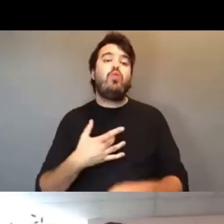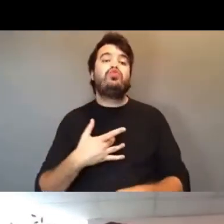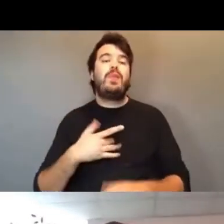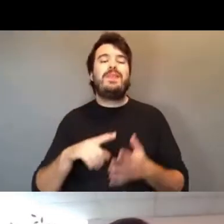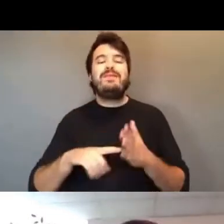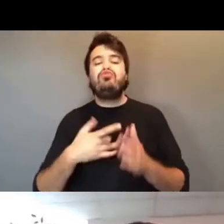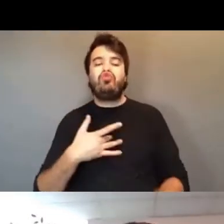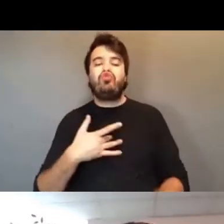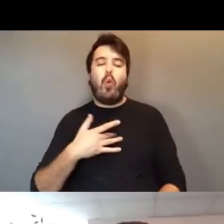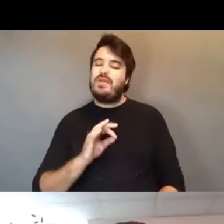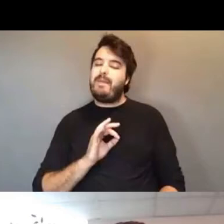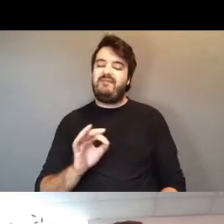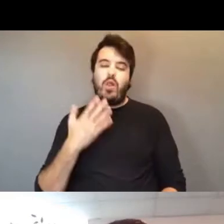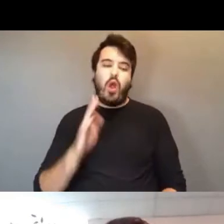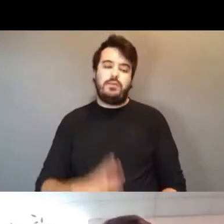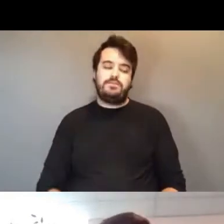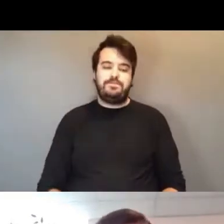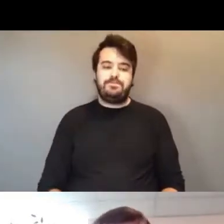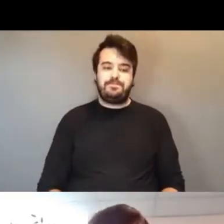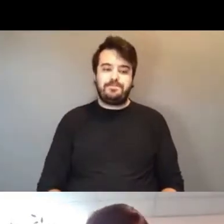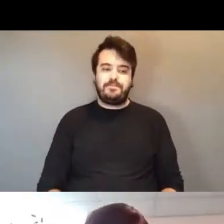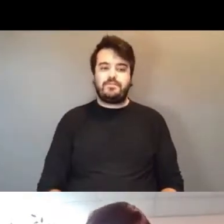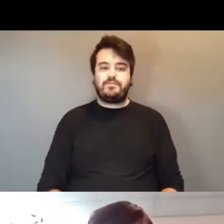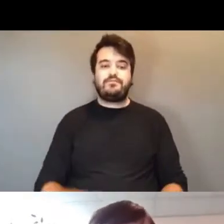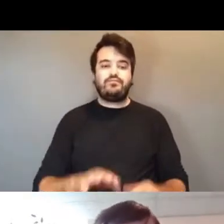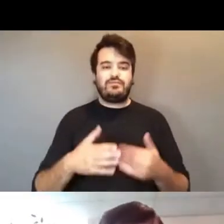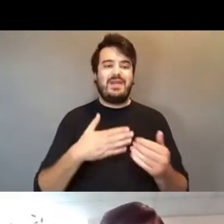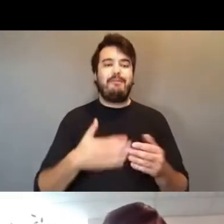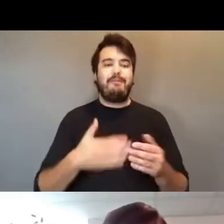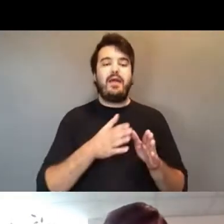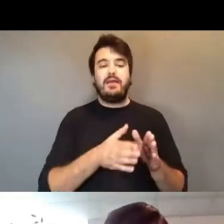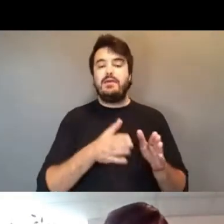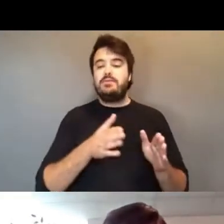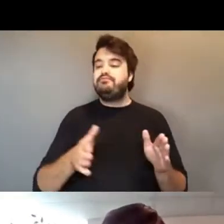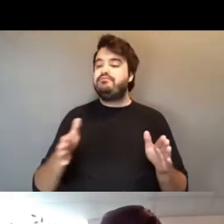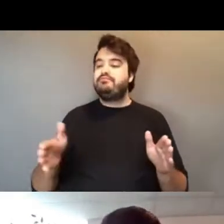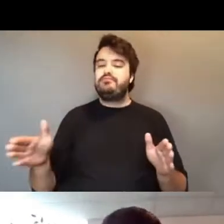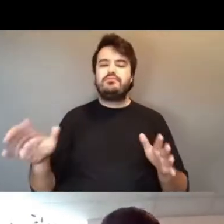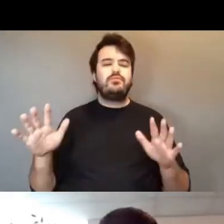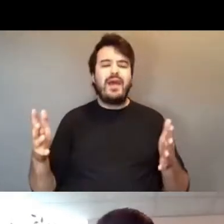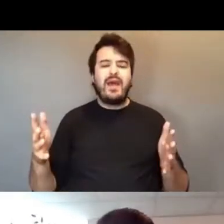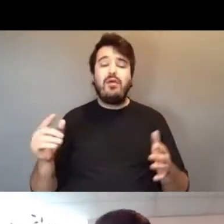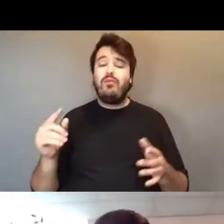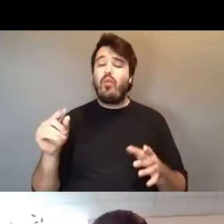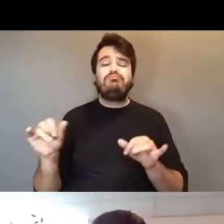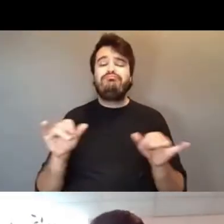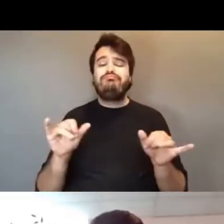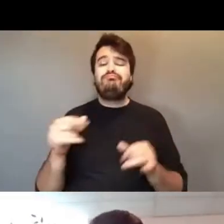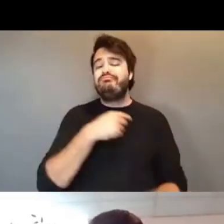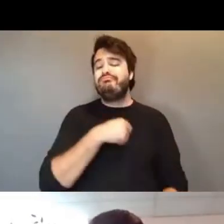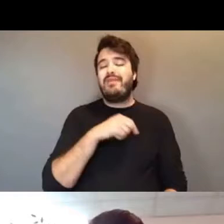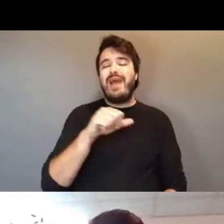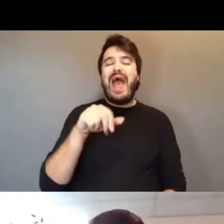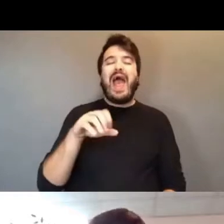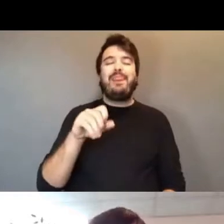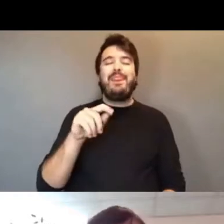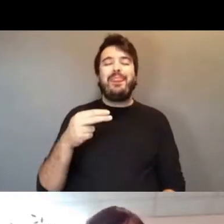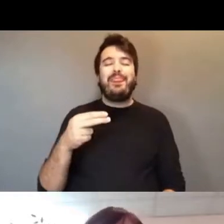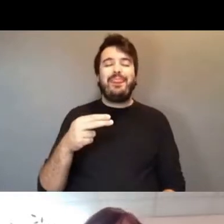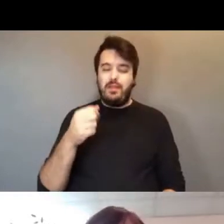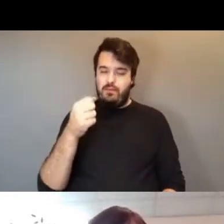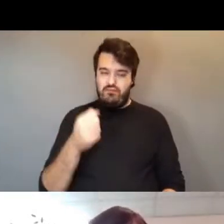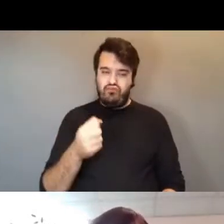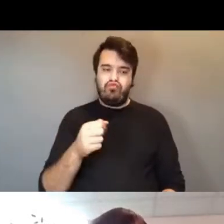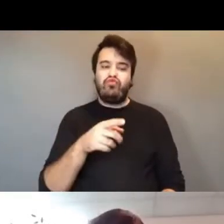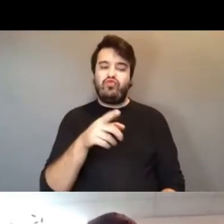c'est parfait. Et puis, l'espacement. Alors, un peu comme la nette, vous